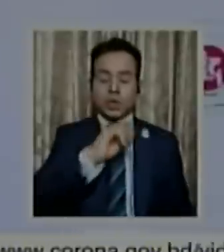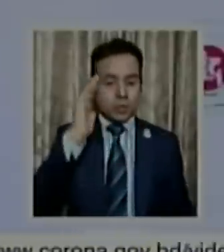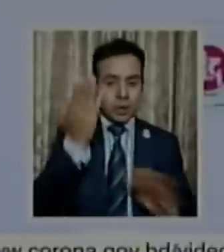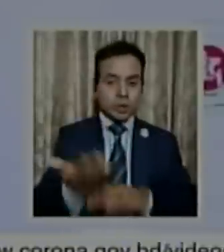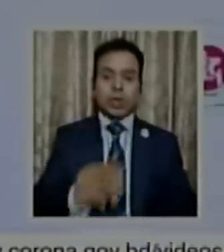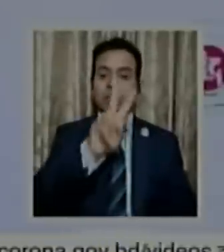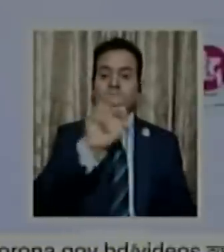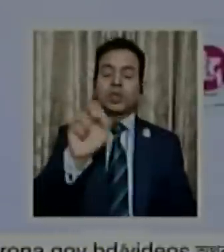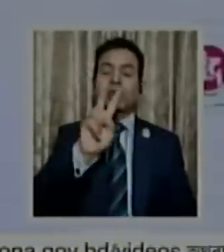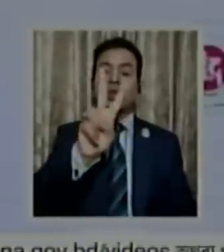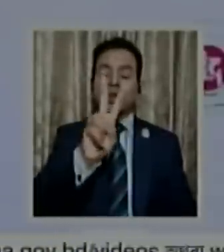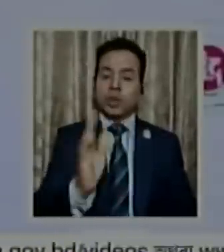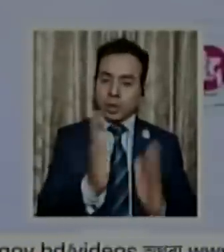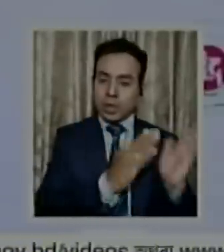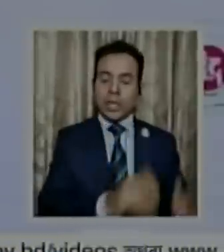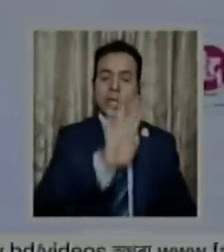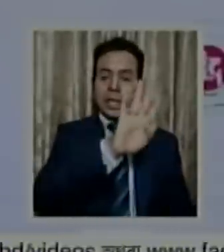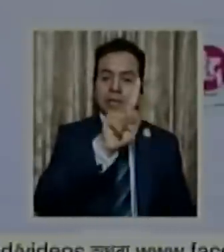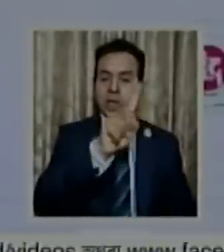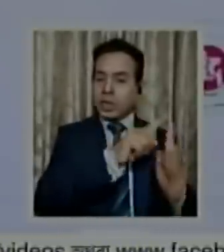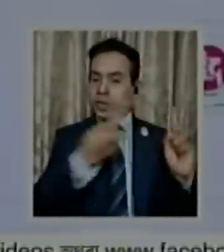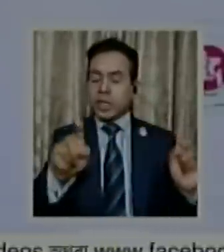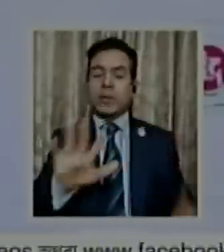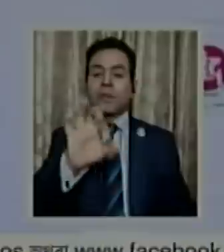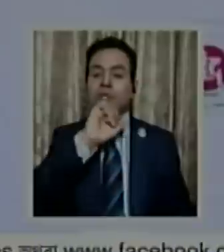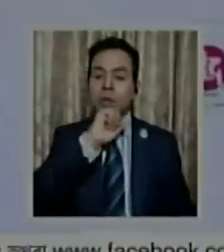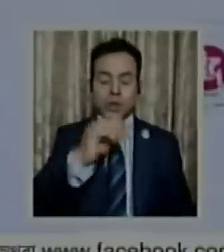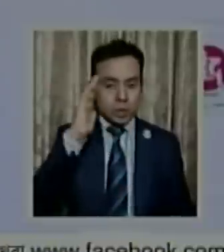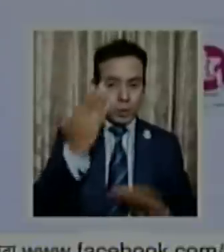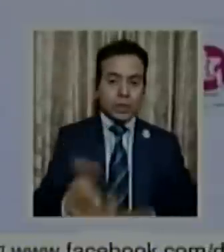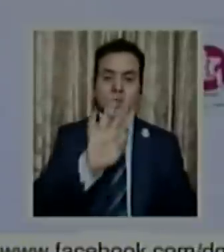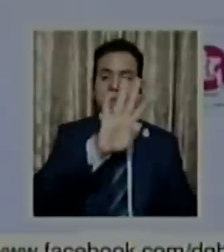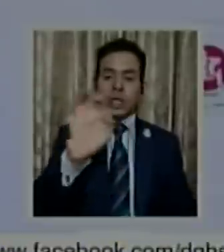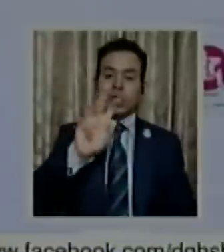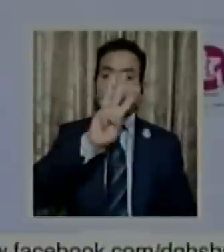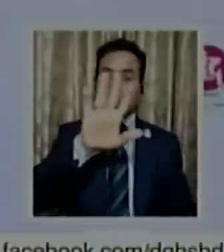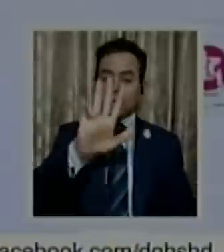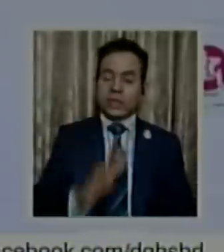২১-৩০ বছর ৮৫জন ২.৭৬%, ৩১-৪০ বছর ২০২জন